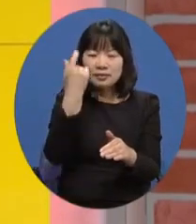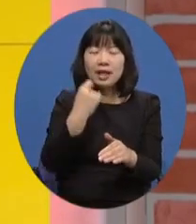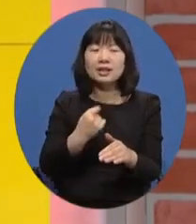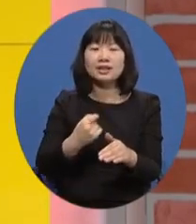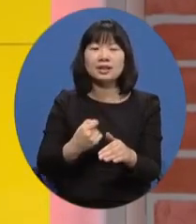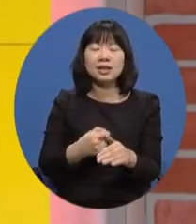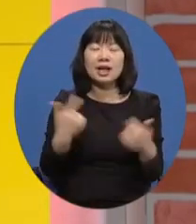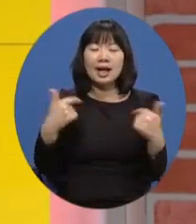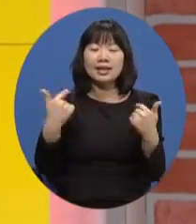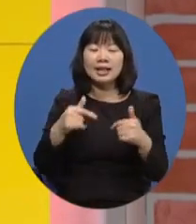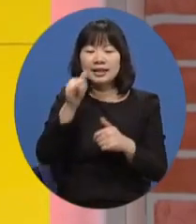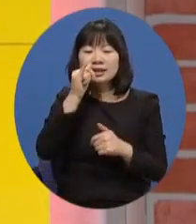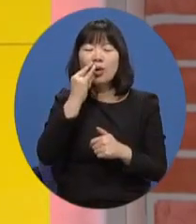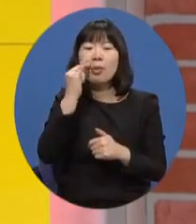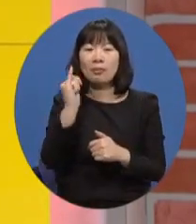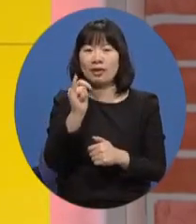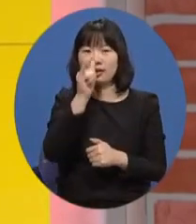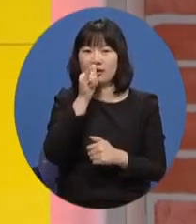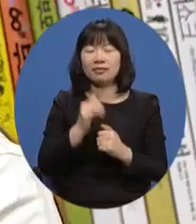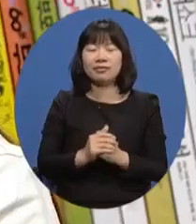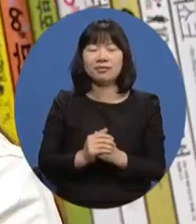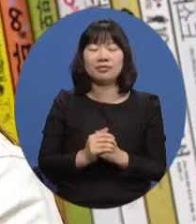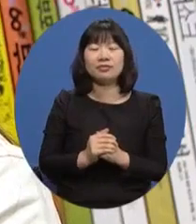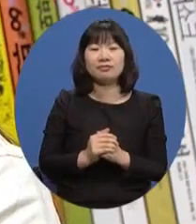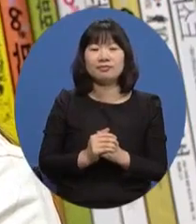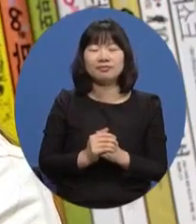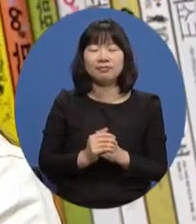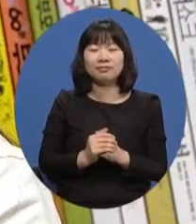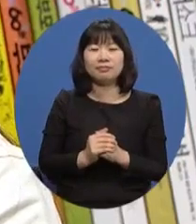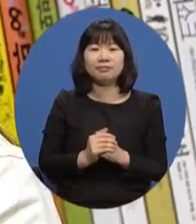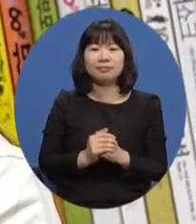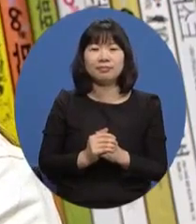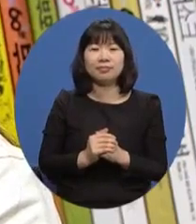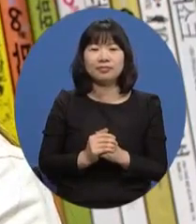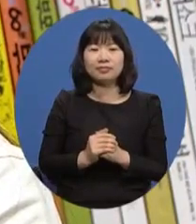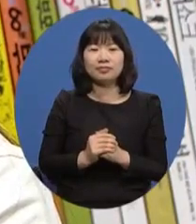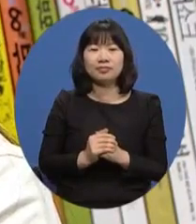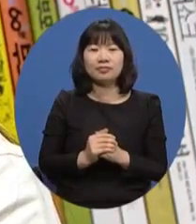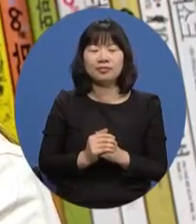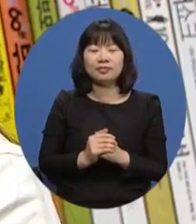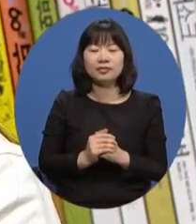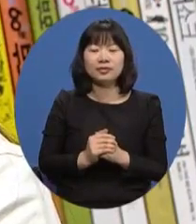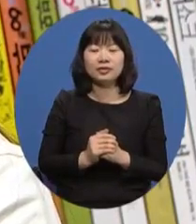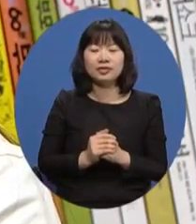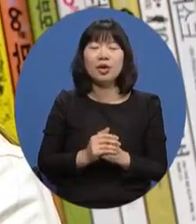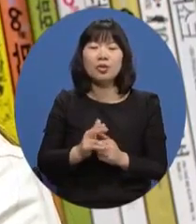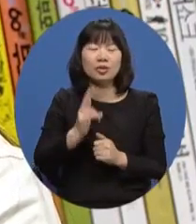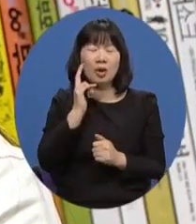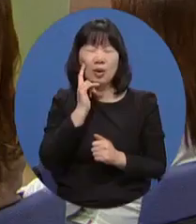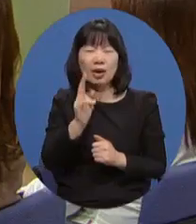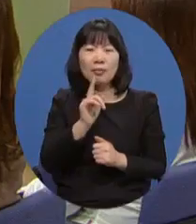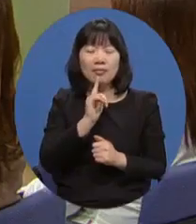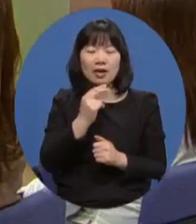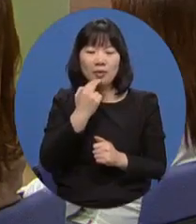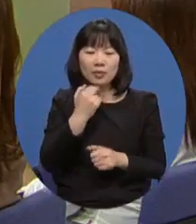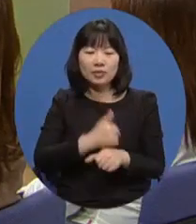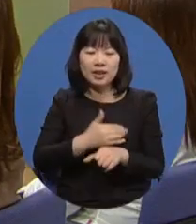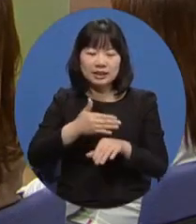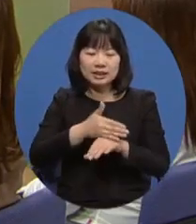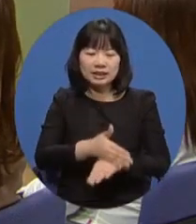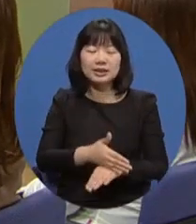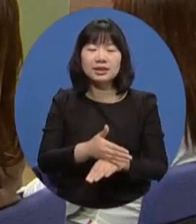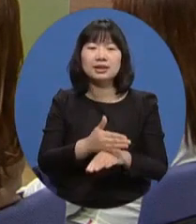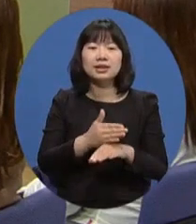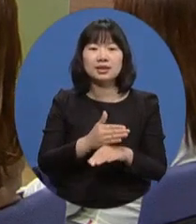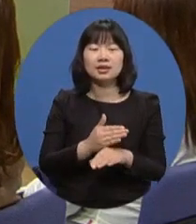빨리를 입에 달고 사는 엄마들이 있어요. 네. 근데 정말 어떤 애는 해도 너무하게 말 안 듣고 늘어 터져 있는 애들도